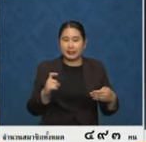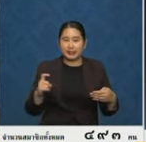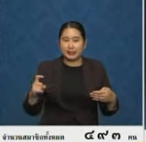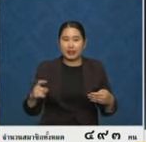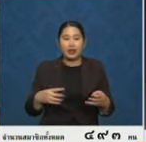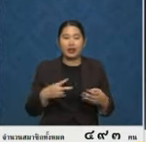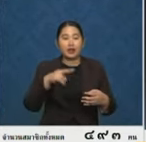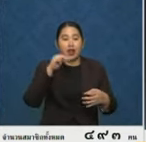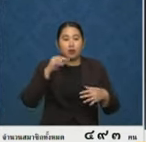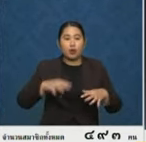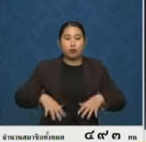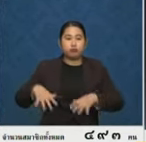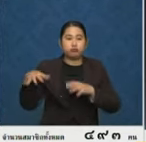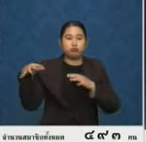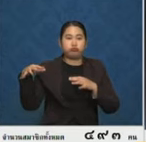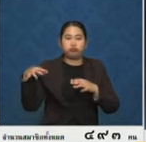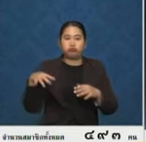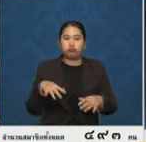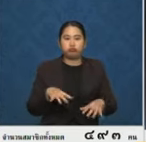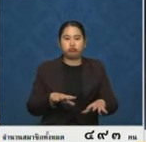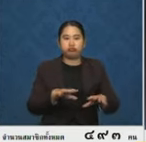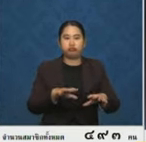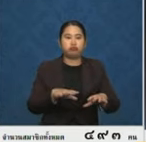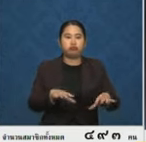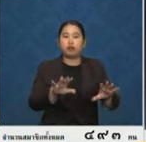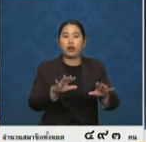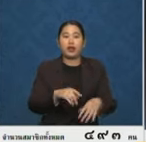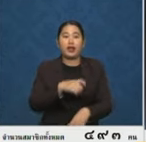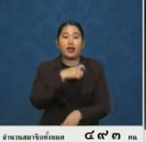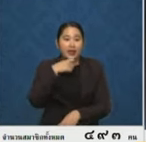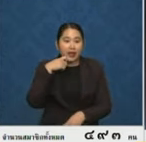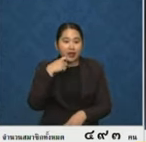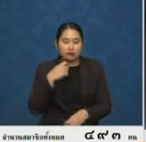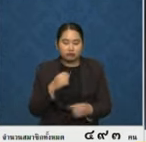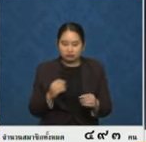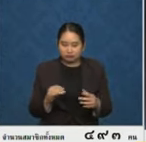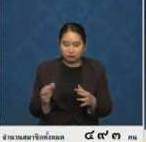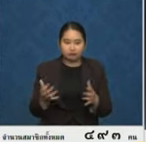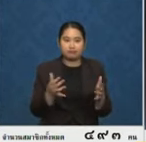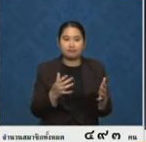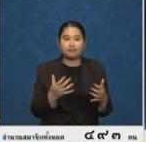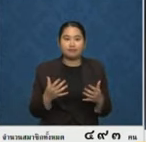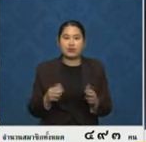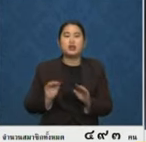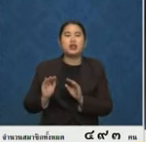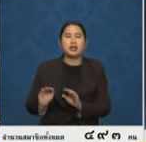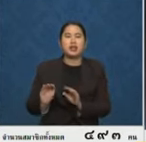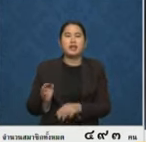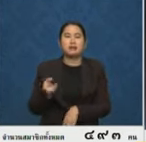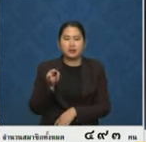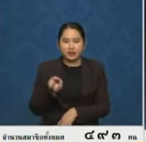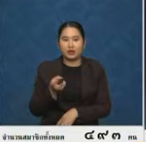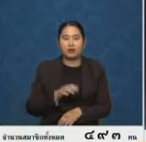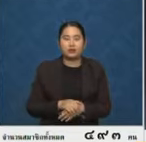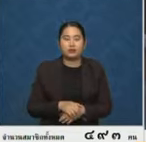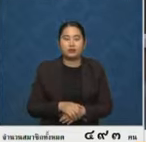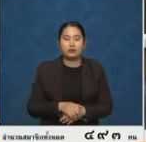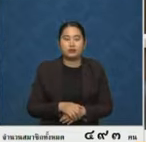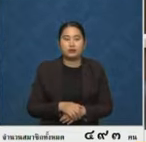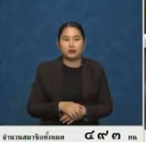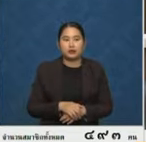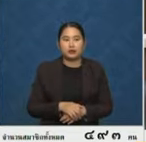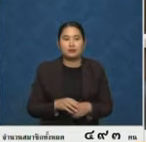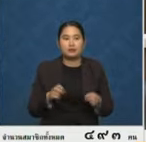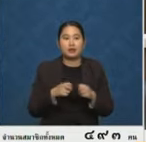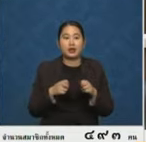บ่ามาแล้วก็หายไปครับพอหน้าแล้งนี่ไม่มีน้ำนะครับหรือมีขังอยู่นิดๆหน่อยๆครับก็จะ